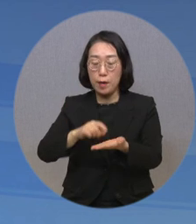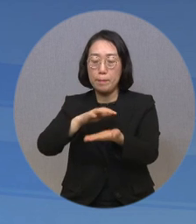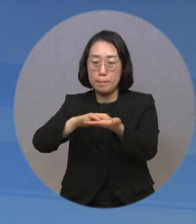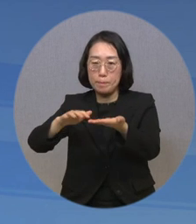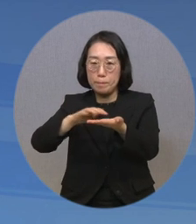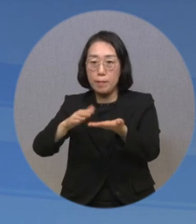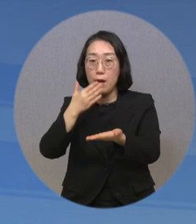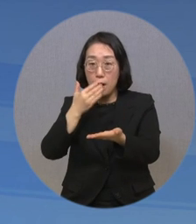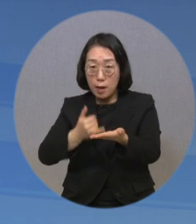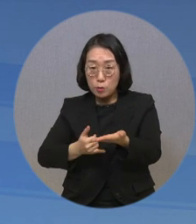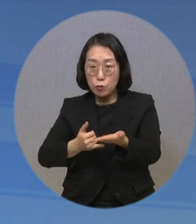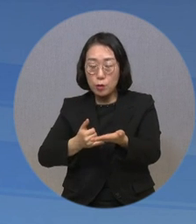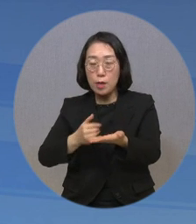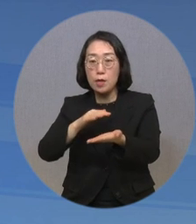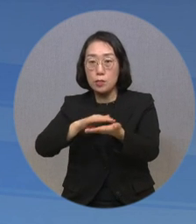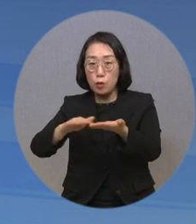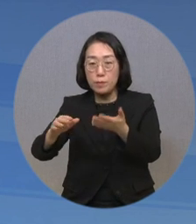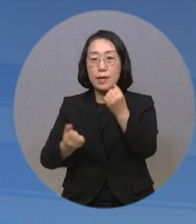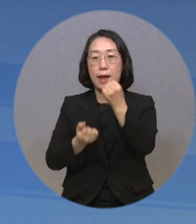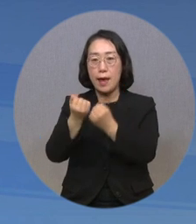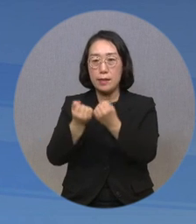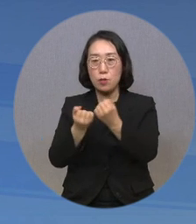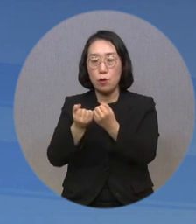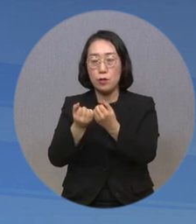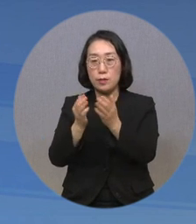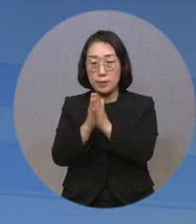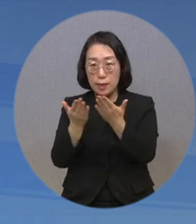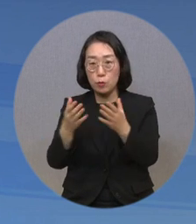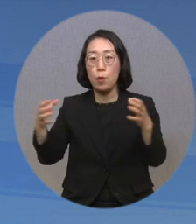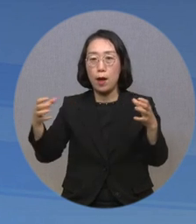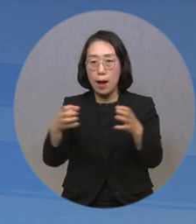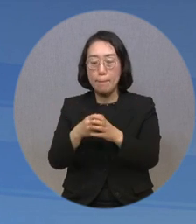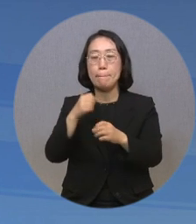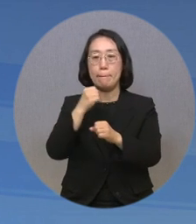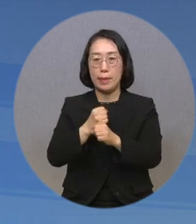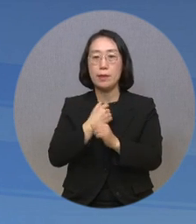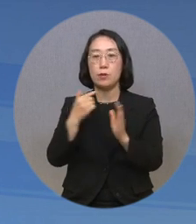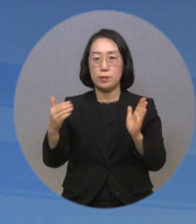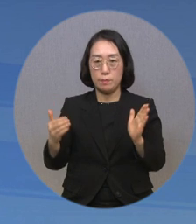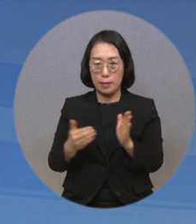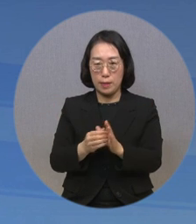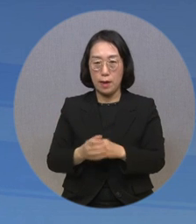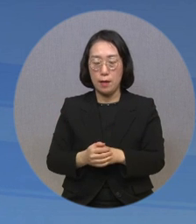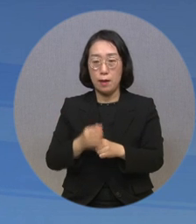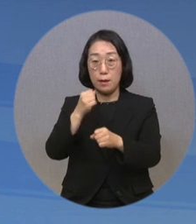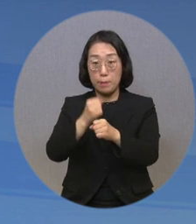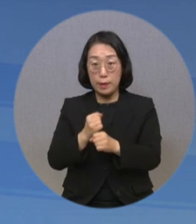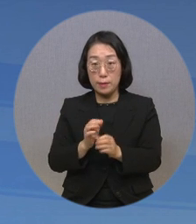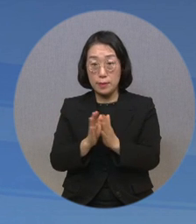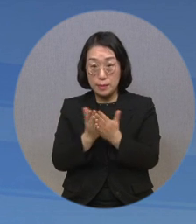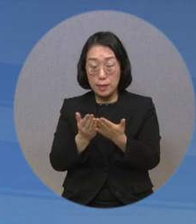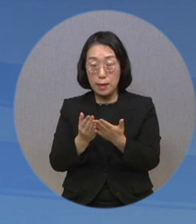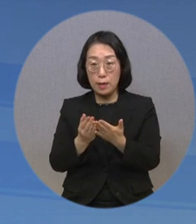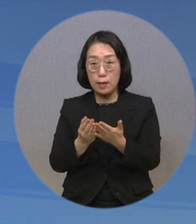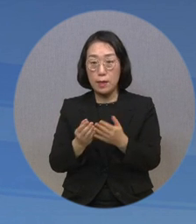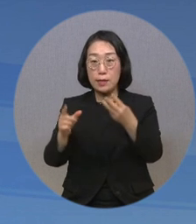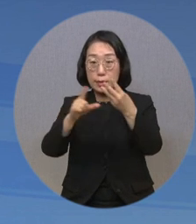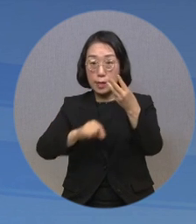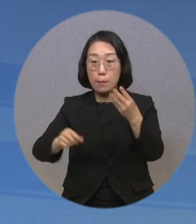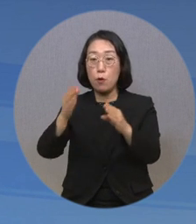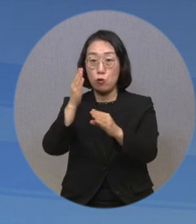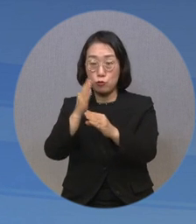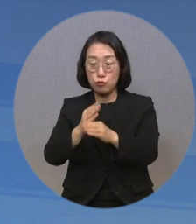있도록 점자 일반 해설집을 각각 제작했습니다. 제작된 도서는 다음 달 중